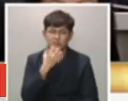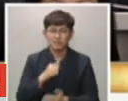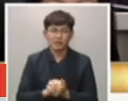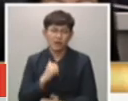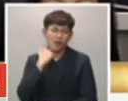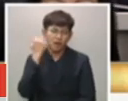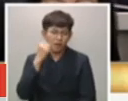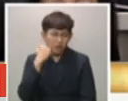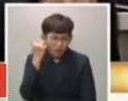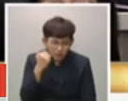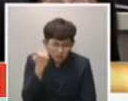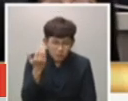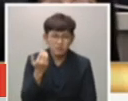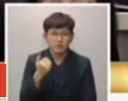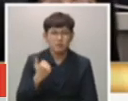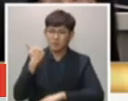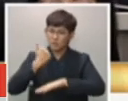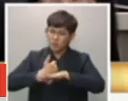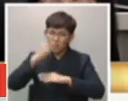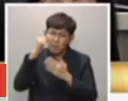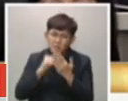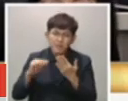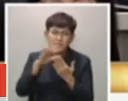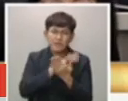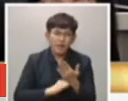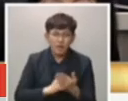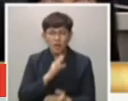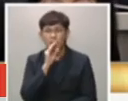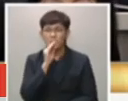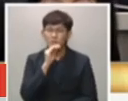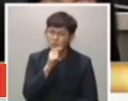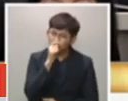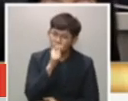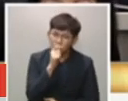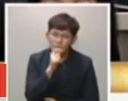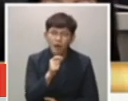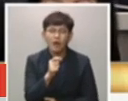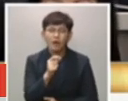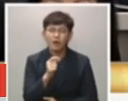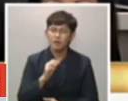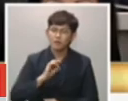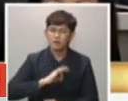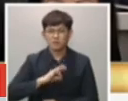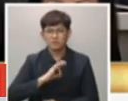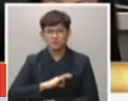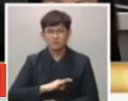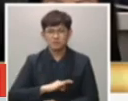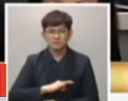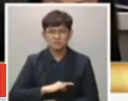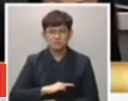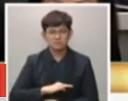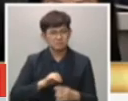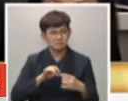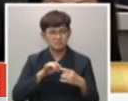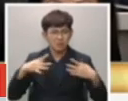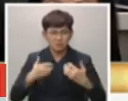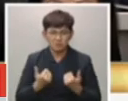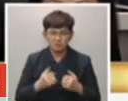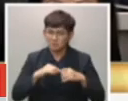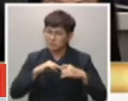อายกับผู้นำประเทศที่พูดอะไรออกไปแล้วบางครั้งเนี่ยไม่ตรงกับสิ่งที่เป็นอยู่ไม่เป็นอย่